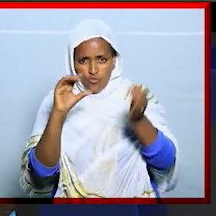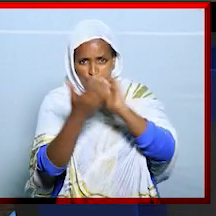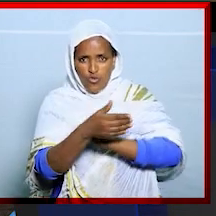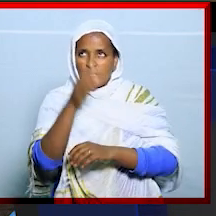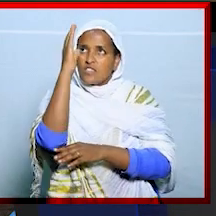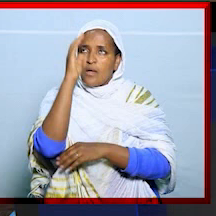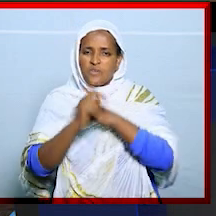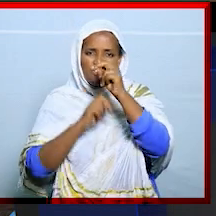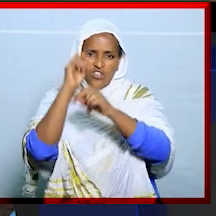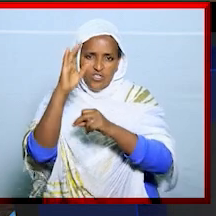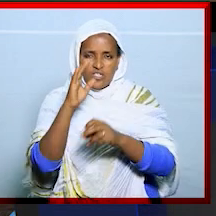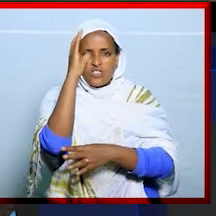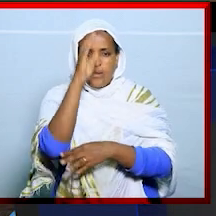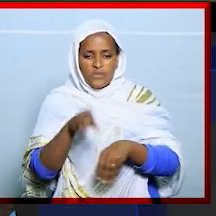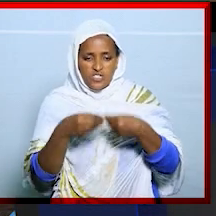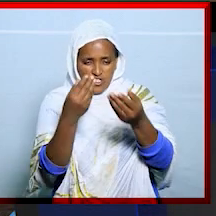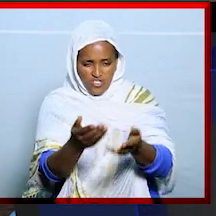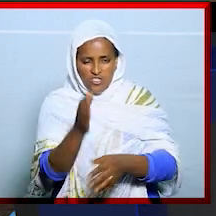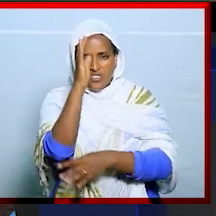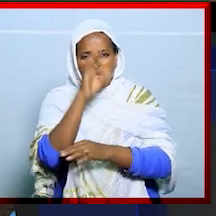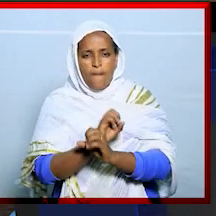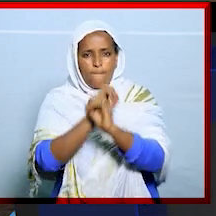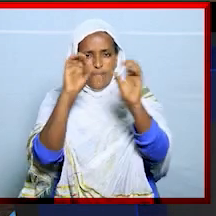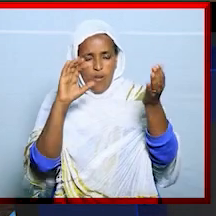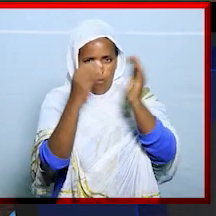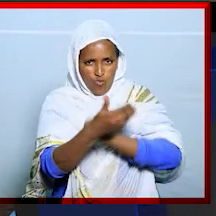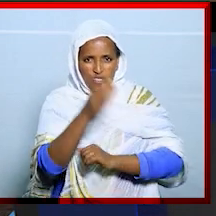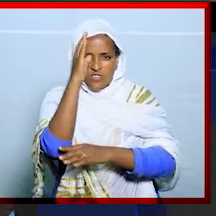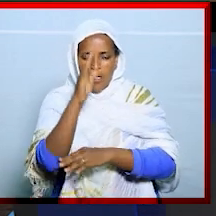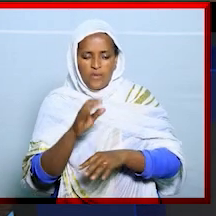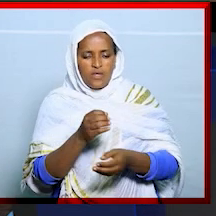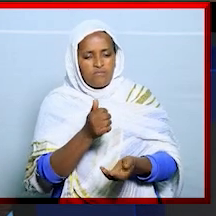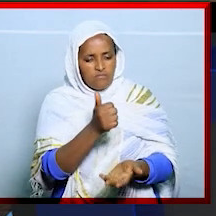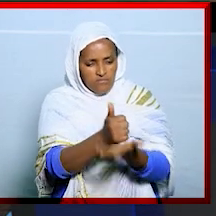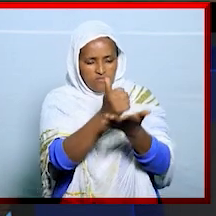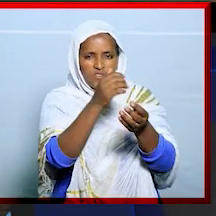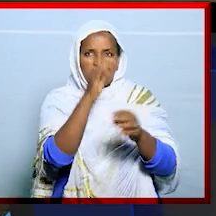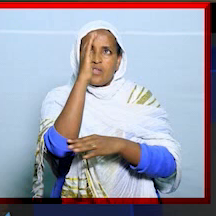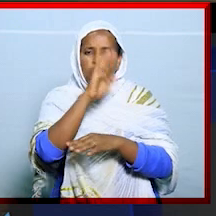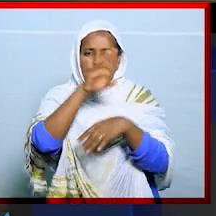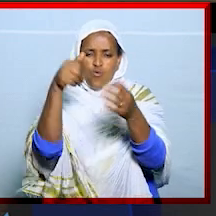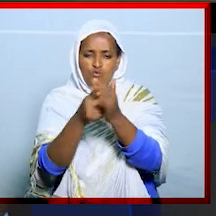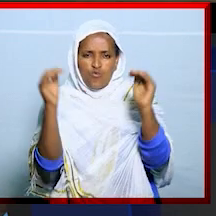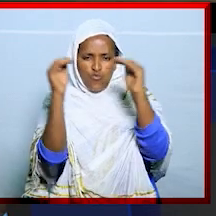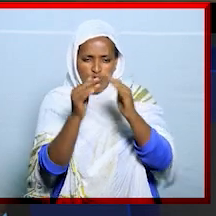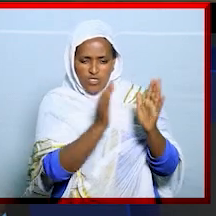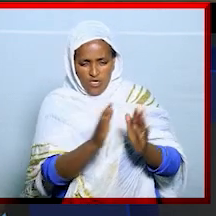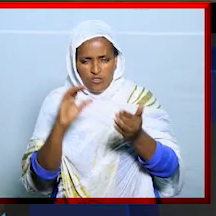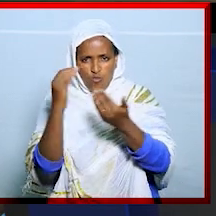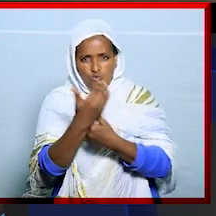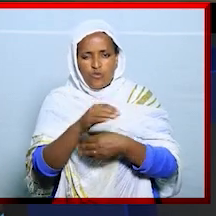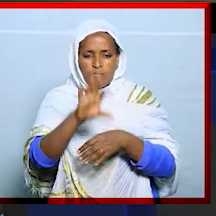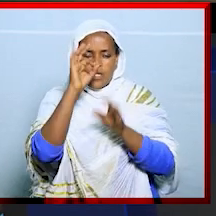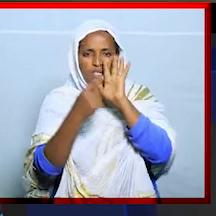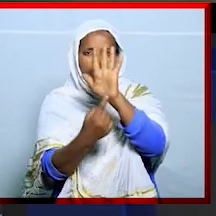በትንሹም ቢሆን የእግዚአብሔርን ቸርነት፣ የእግዚአብሔርን ሰጭነት፣ የእግዚአብሔርን ብርሃንነት፣ የእግዚአብሔርን ለጋስነት፣ እግዚአብሔር ሁሉ የተዘጋጀ